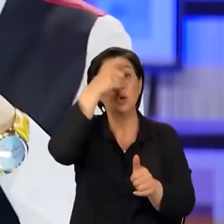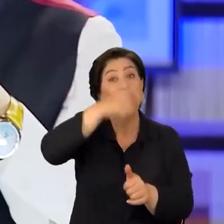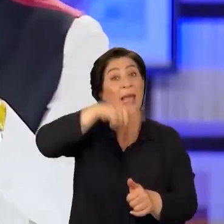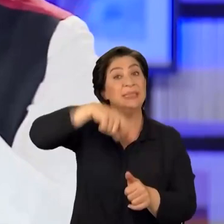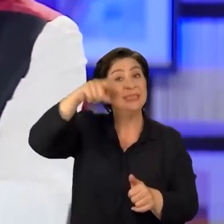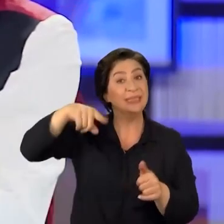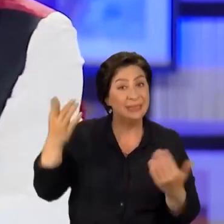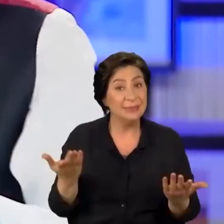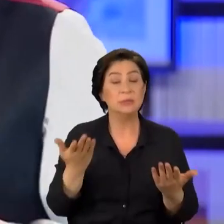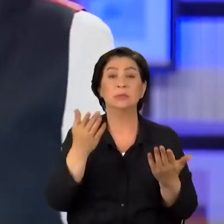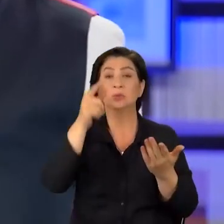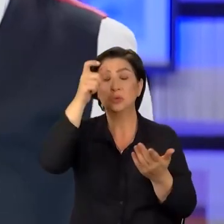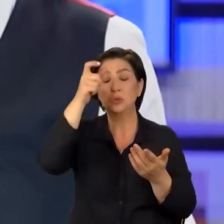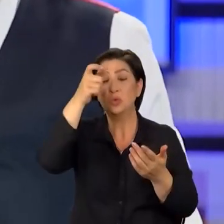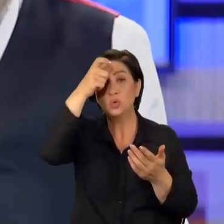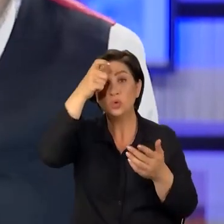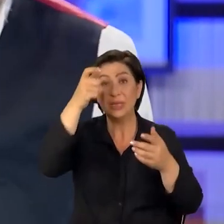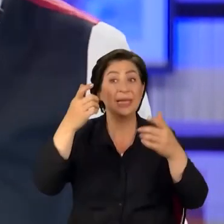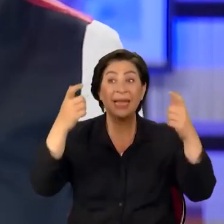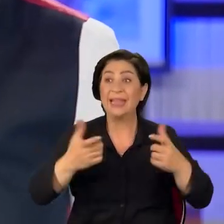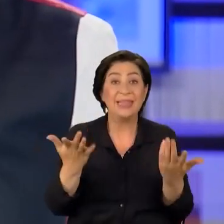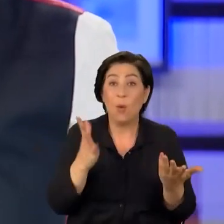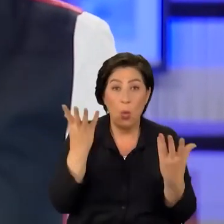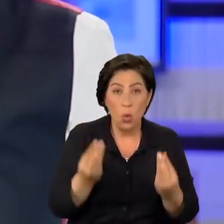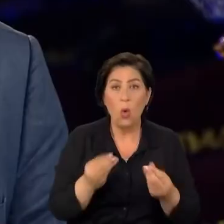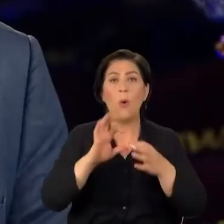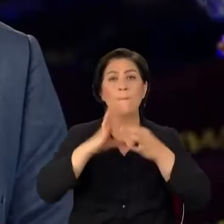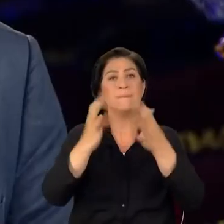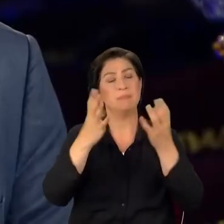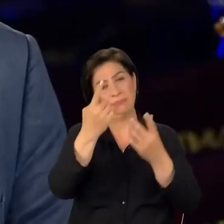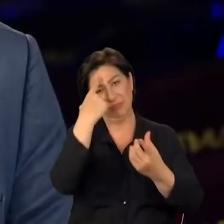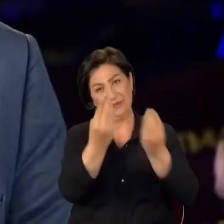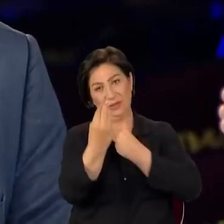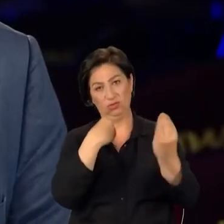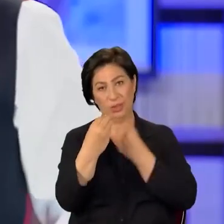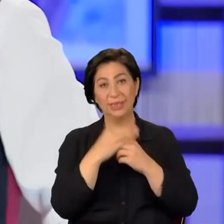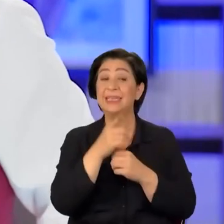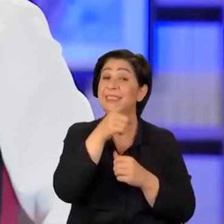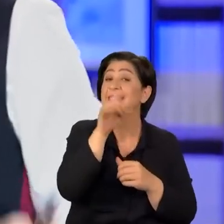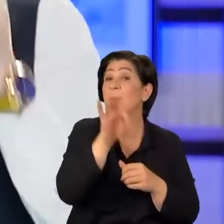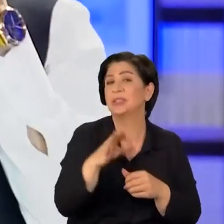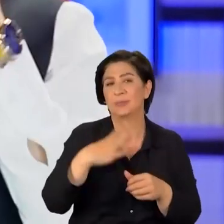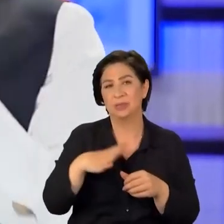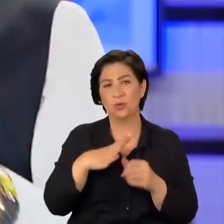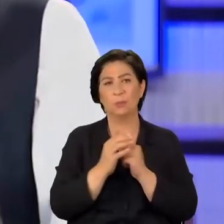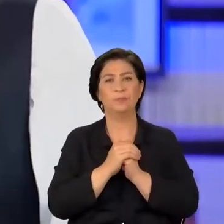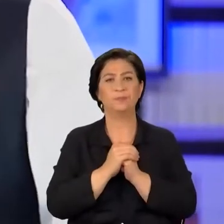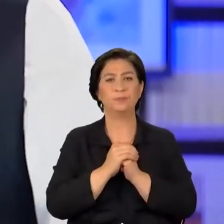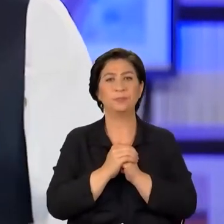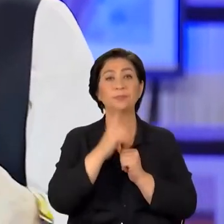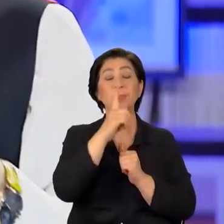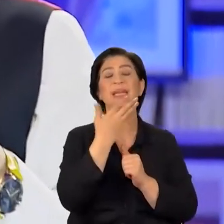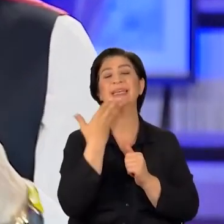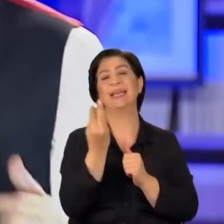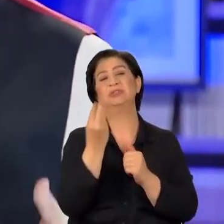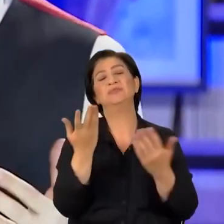istatistiklerden, Türkiye'deki siyasal tandanslar konusunda çok bilgili. Hemen sizle başlayalım efendim. Evet. Bir genç